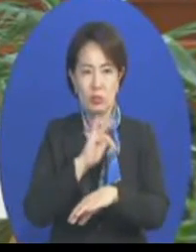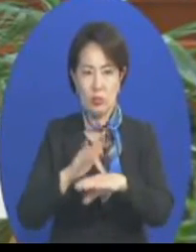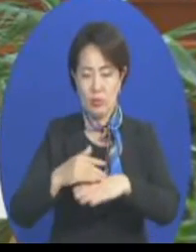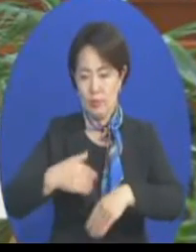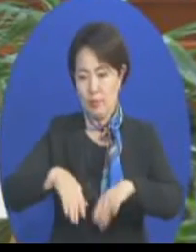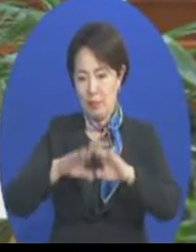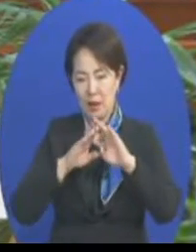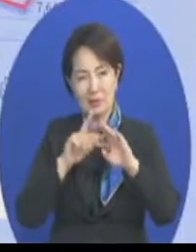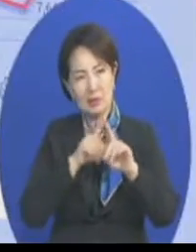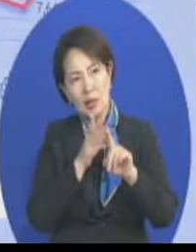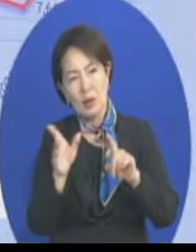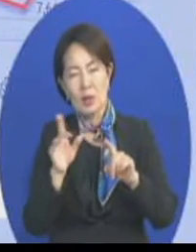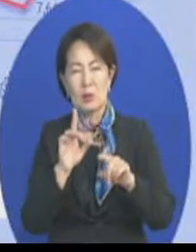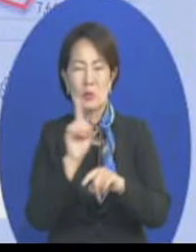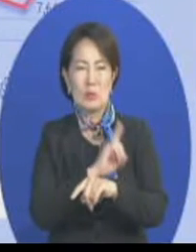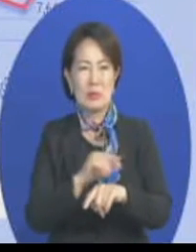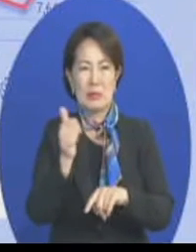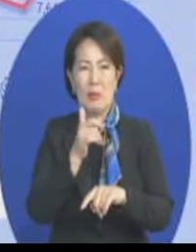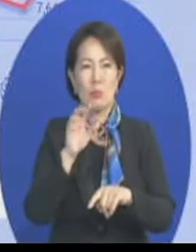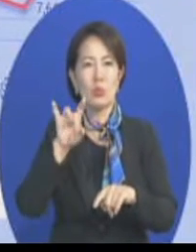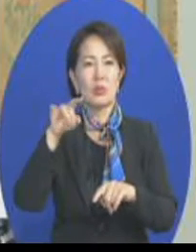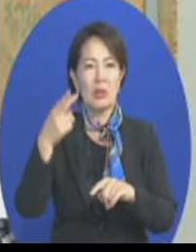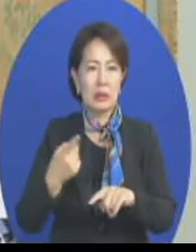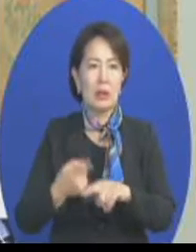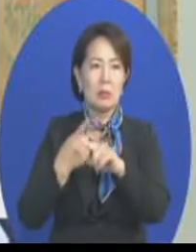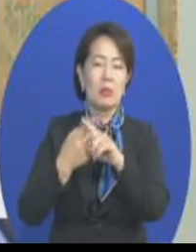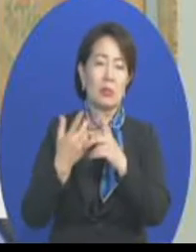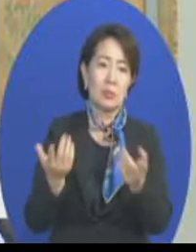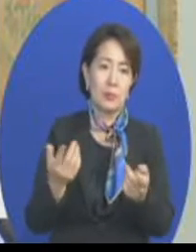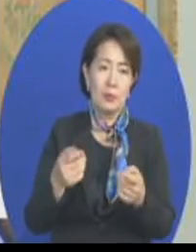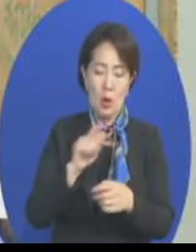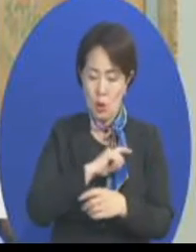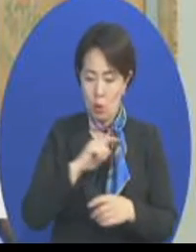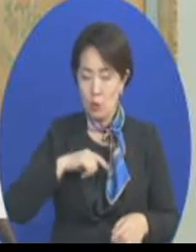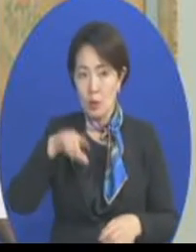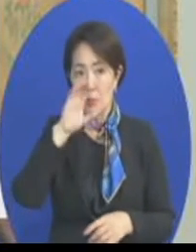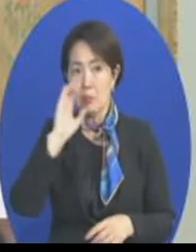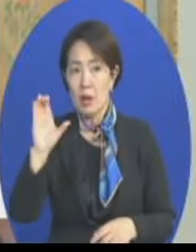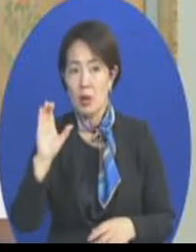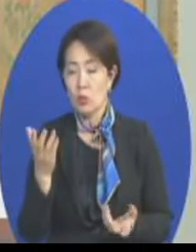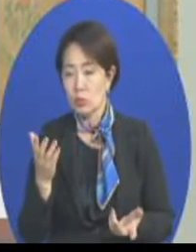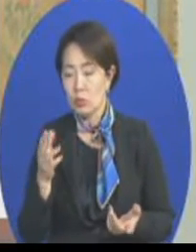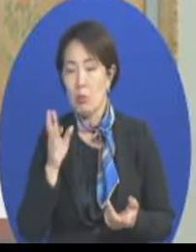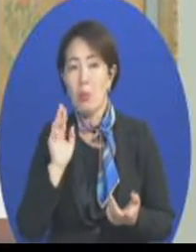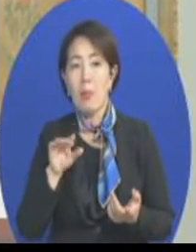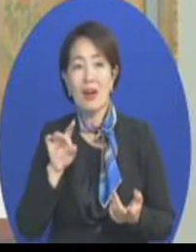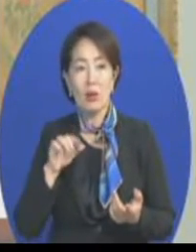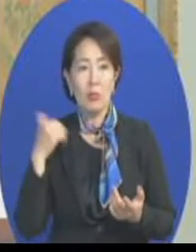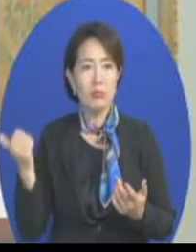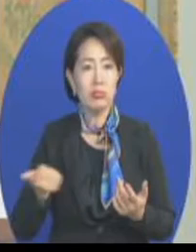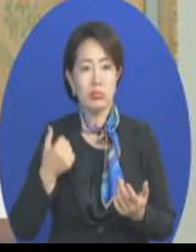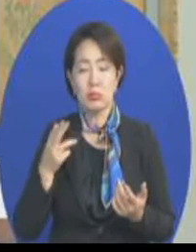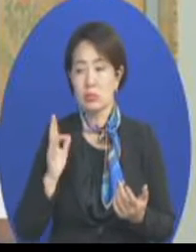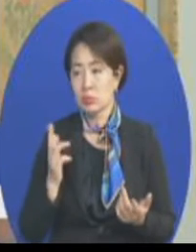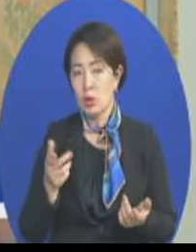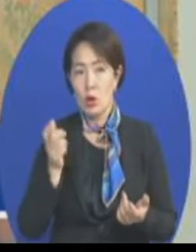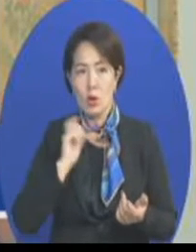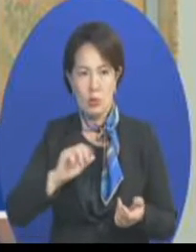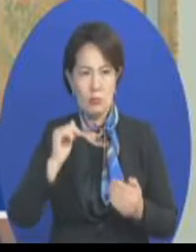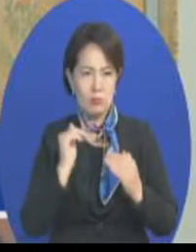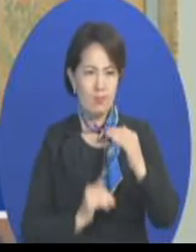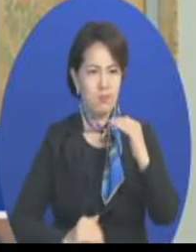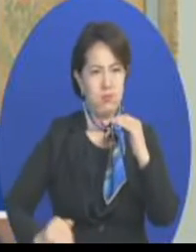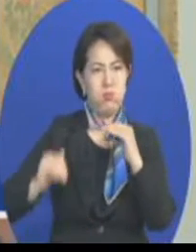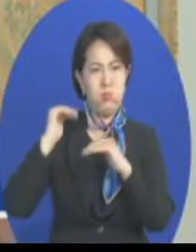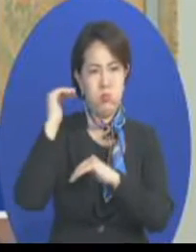замаар үр дүн багатай бүтэц оронтойг бий болгосон. Хувийн хөвшил болоод манай програм хангамж компаниуд өөрсдөө маш өндөр